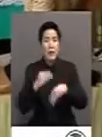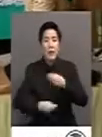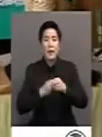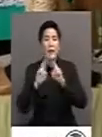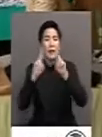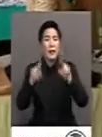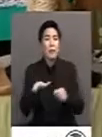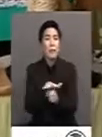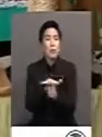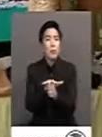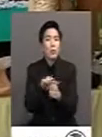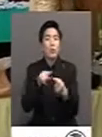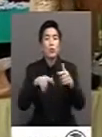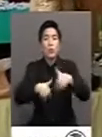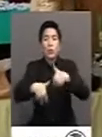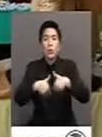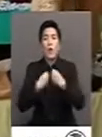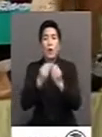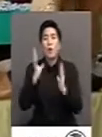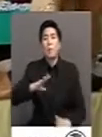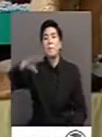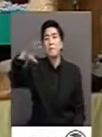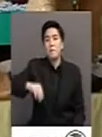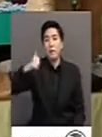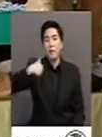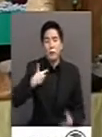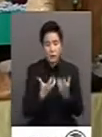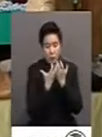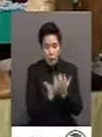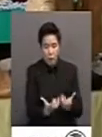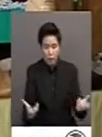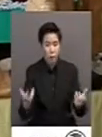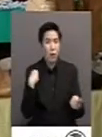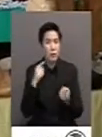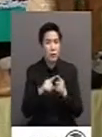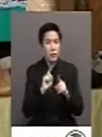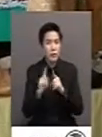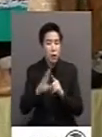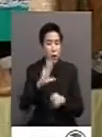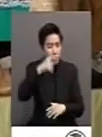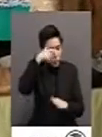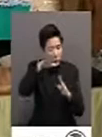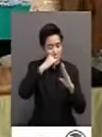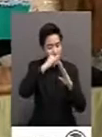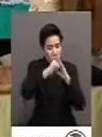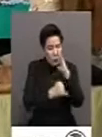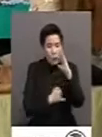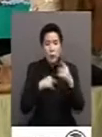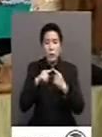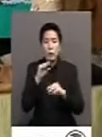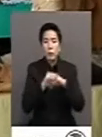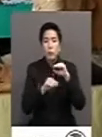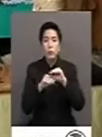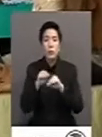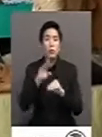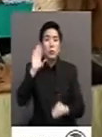พียงจากชุมชนสู่คนกรุงมีการรวบรวมสินค้ามากมายเลยนะคะจากท้องถิ่นชุมชนต่างๆไม่ว่าจะเป็นโครงการพระรา